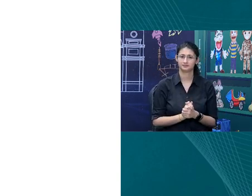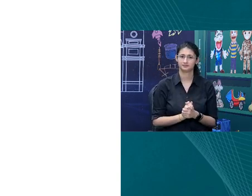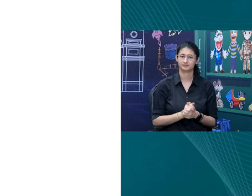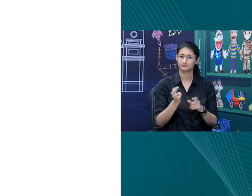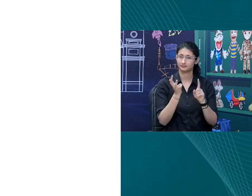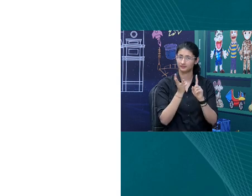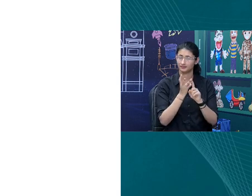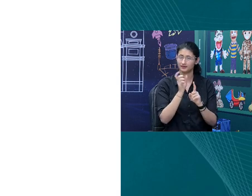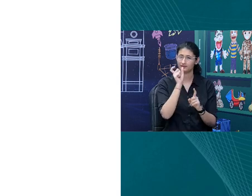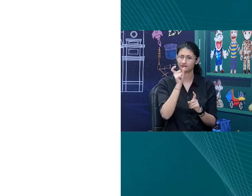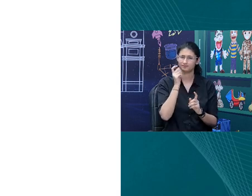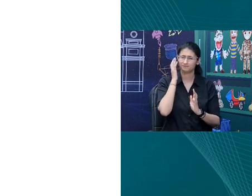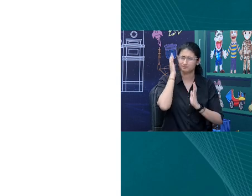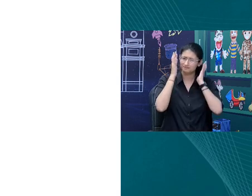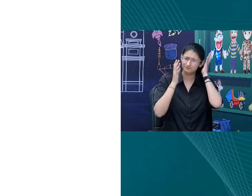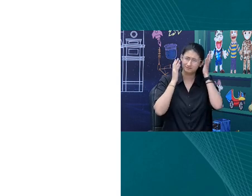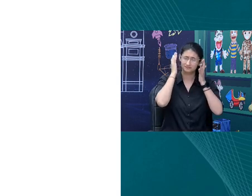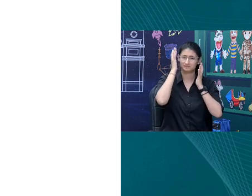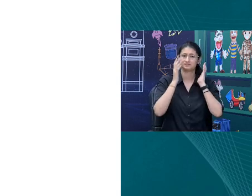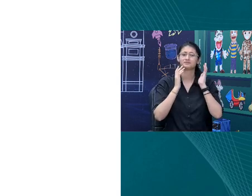तीसरा है परेशान